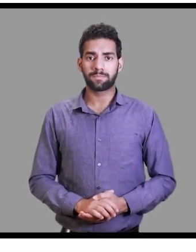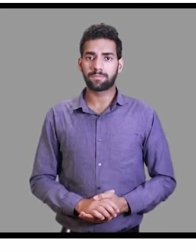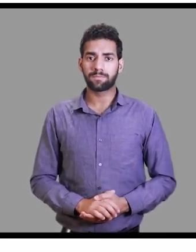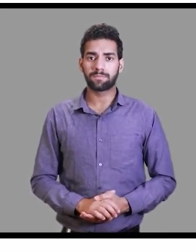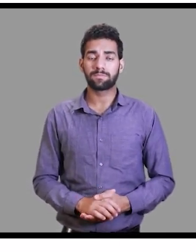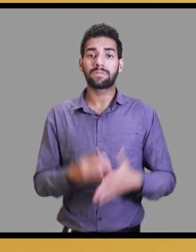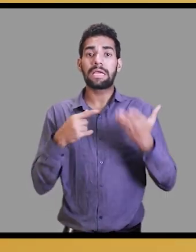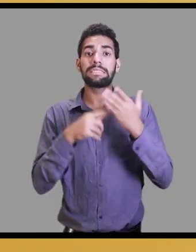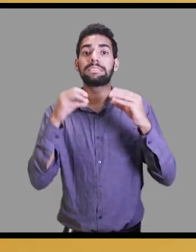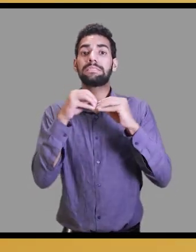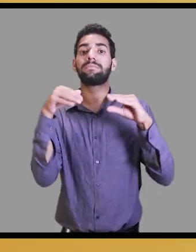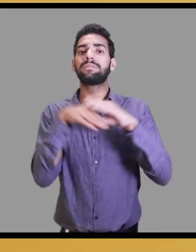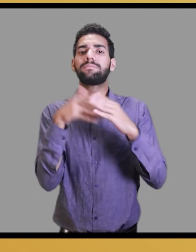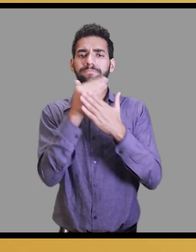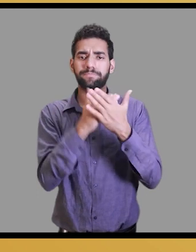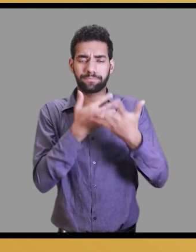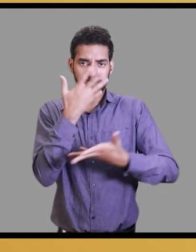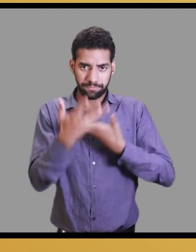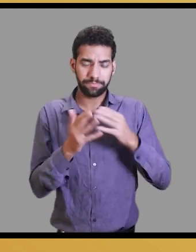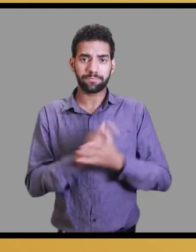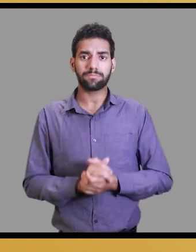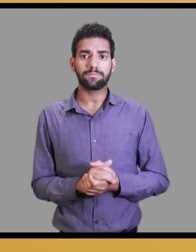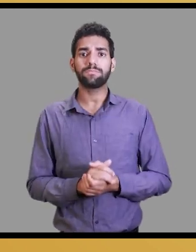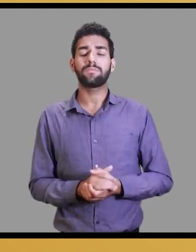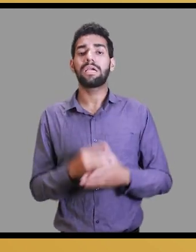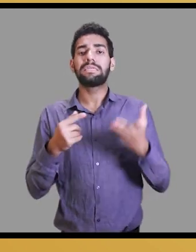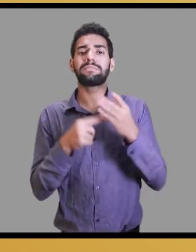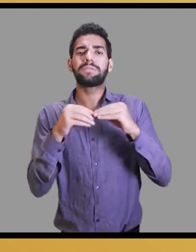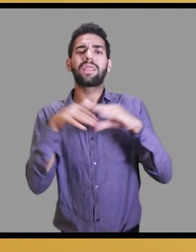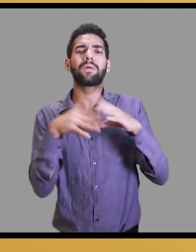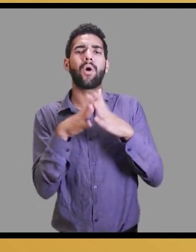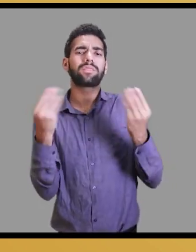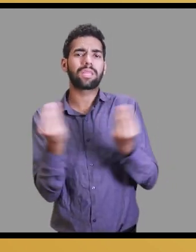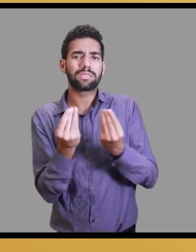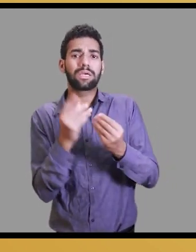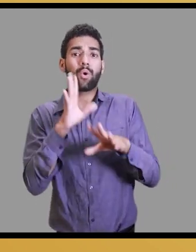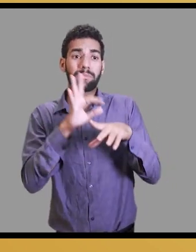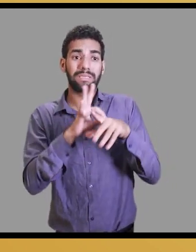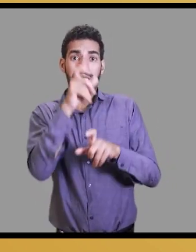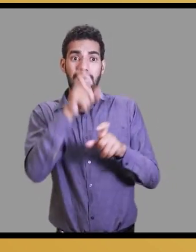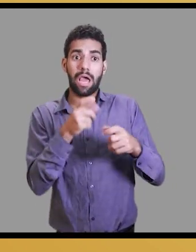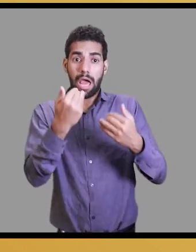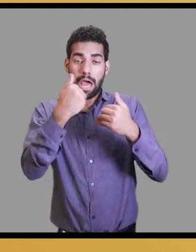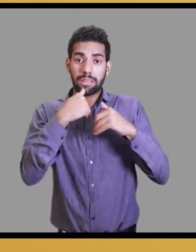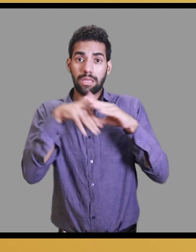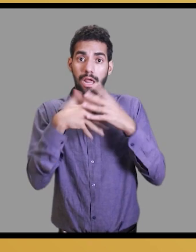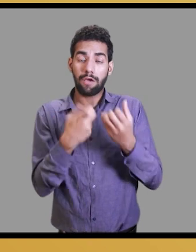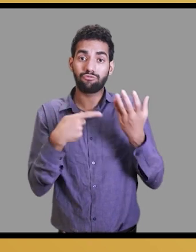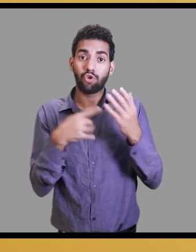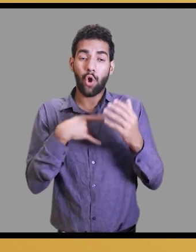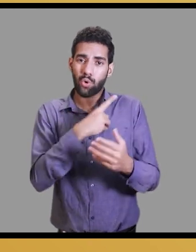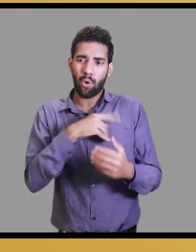ٹی بی کی تشخیص جو ہے بہت آسان ہے، کیونکہ جس انسان کے اندر بھی یہ علامات ہوں اس کو ضرور اپنے